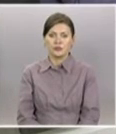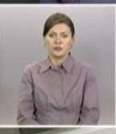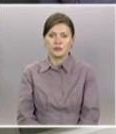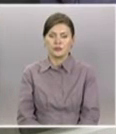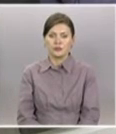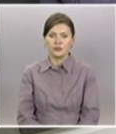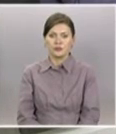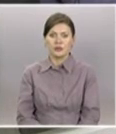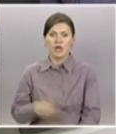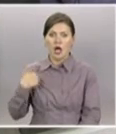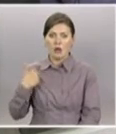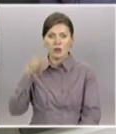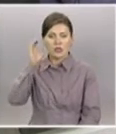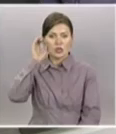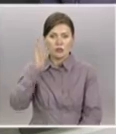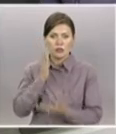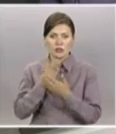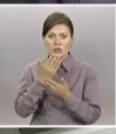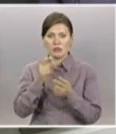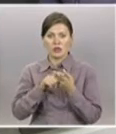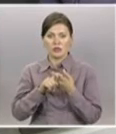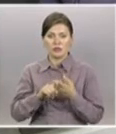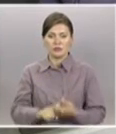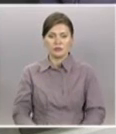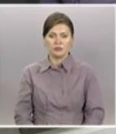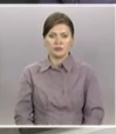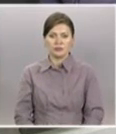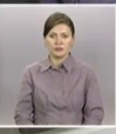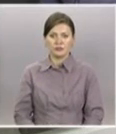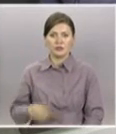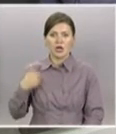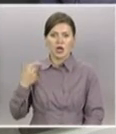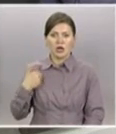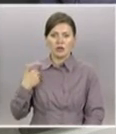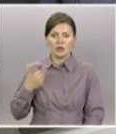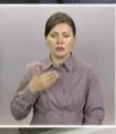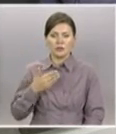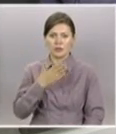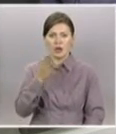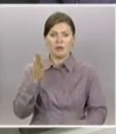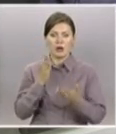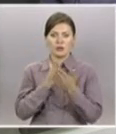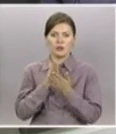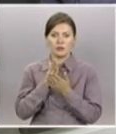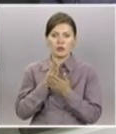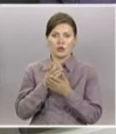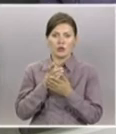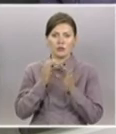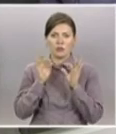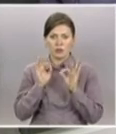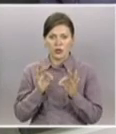жарық. Саламатсыз ба, тыңдап отырмыз. Сіз байланыстасыз. Саламатсыз ба. Иә, айта беріңіз, сұрағыңыз қойыңыз. Мына бағдарлама керекті. Сол